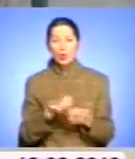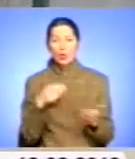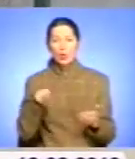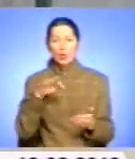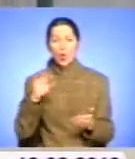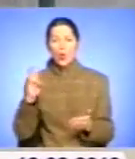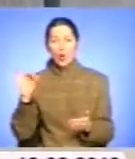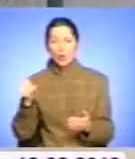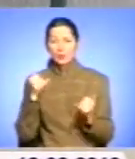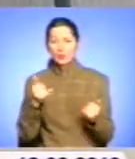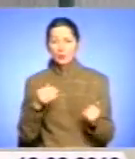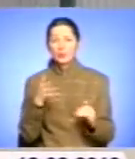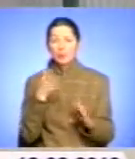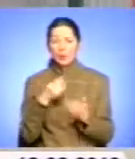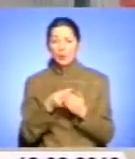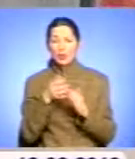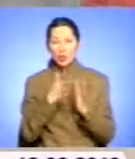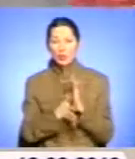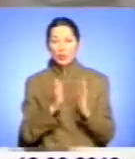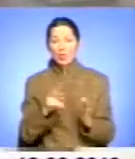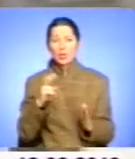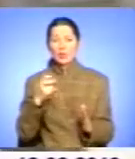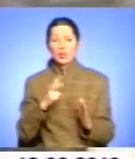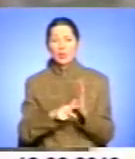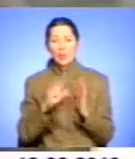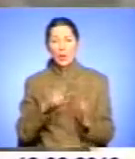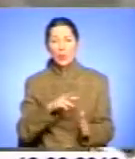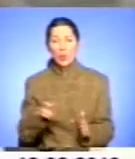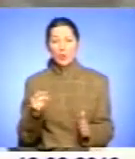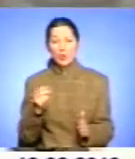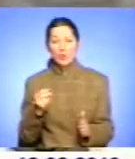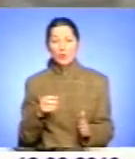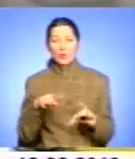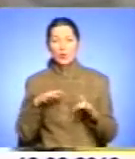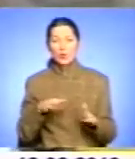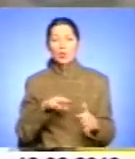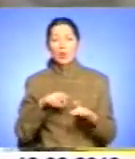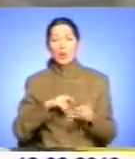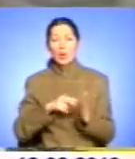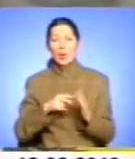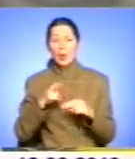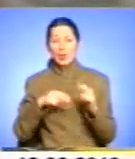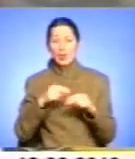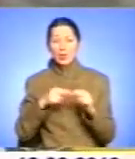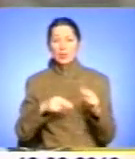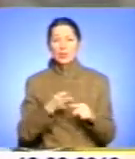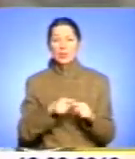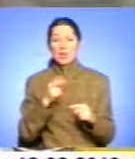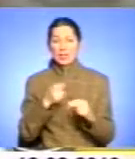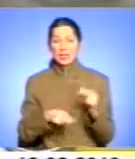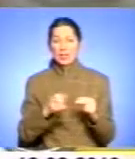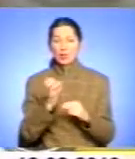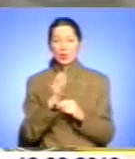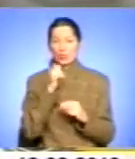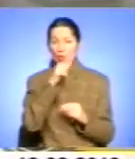Наразі ж профінансовано лише 255 мільйонів гривень. Ход будівництва по розрахованій цифрі – це кінець 2014 року, але ми взяли на